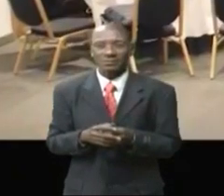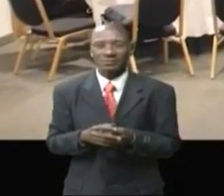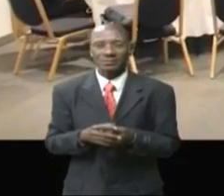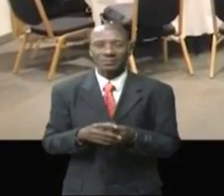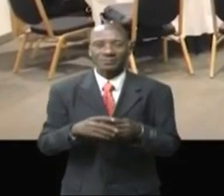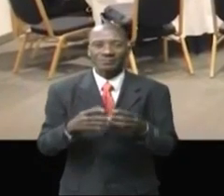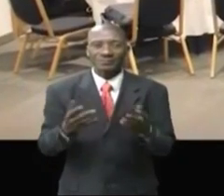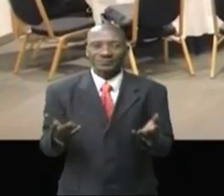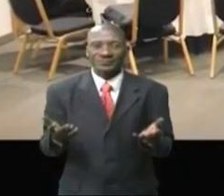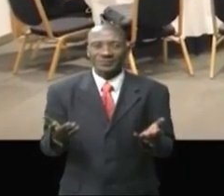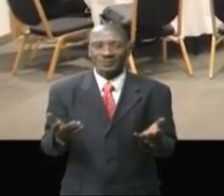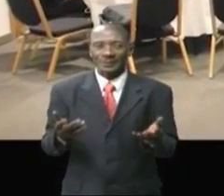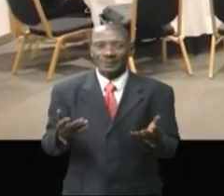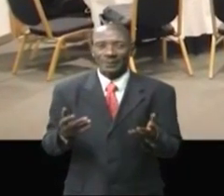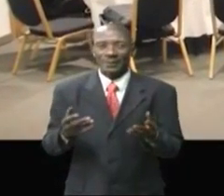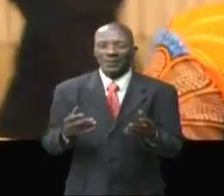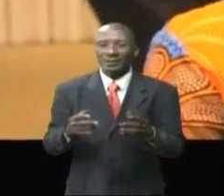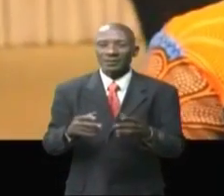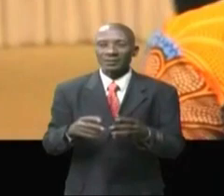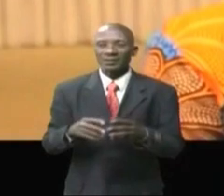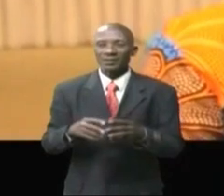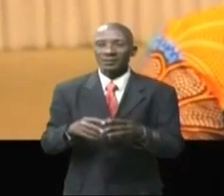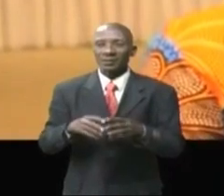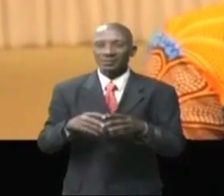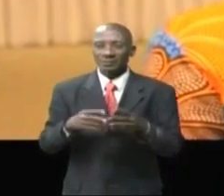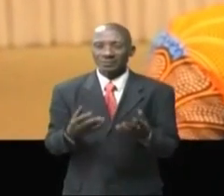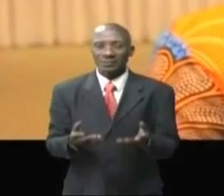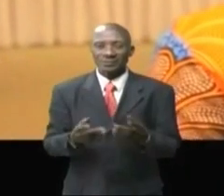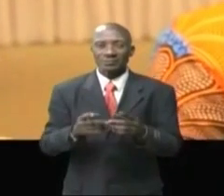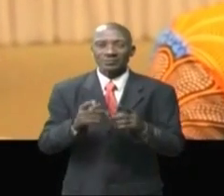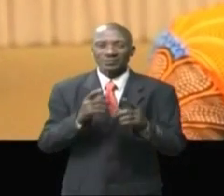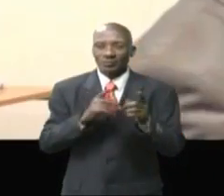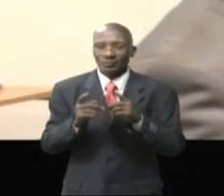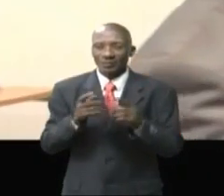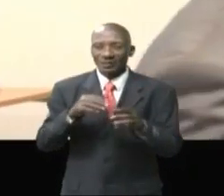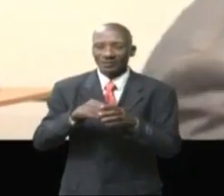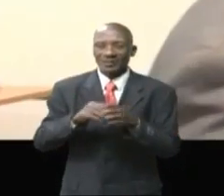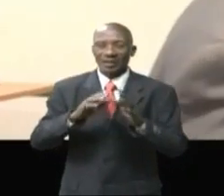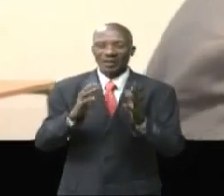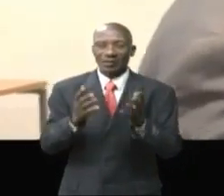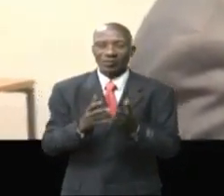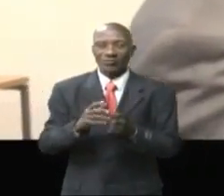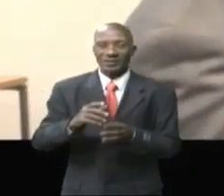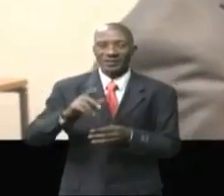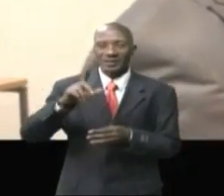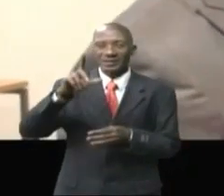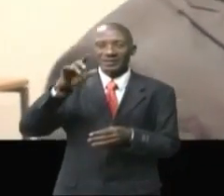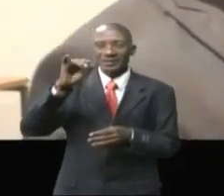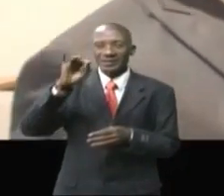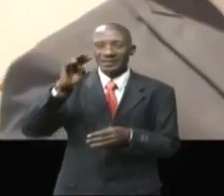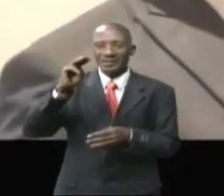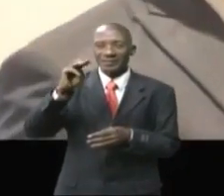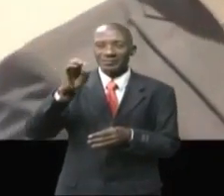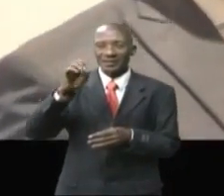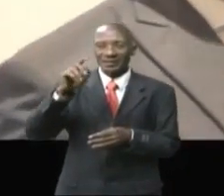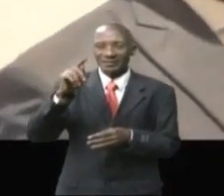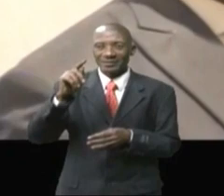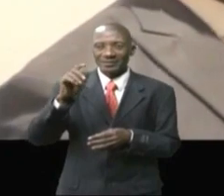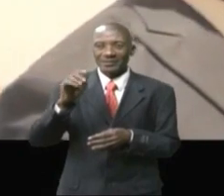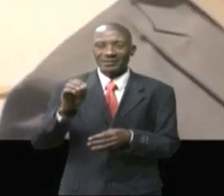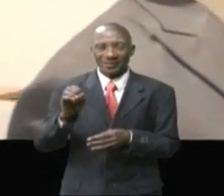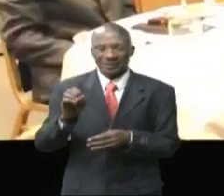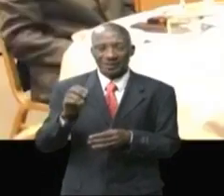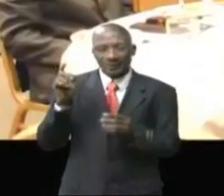défis actuels devant lesquels la société fait face aux dépravations de mœurs, au tribalisme et à des guerres interminables. Voilà